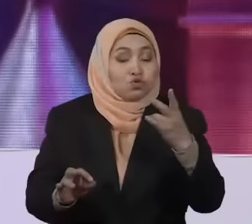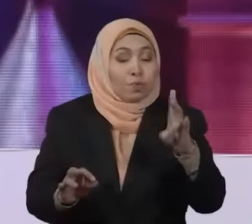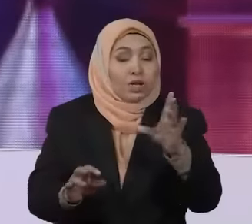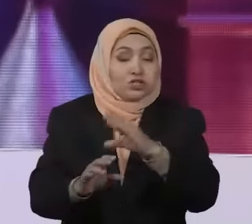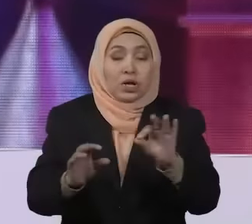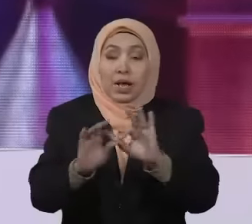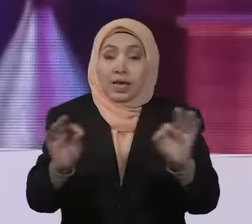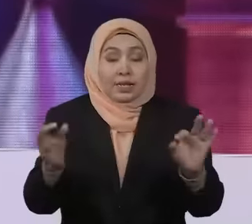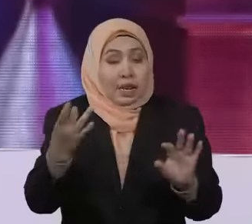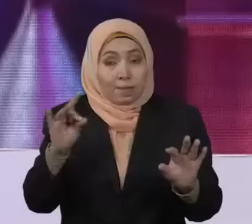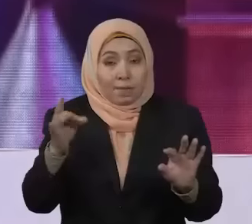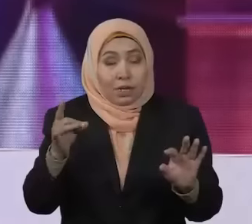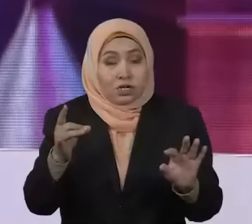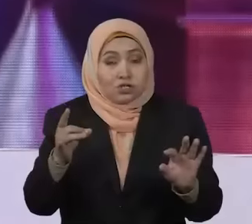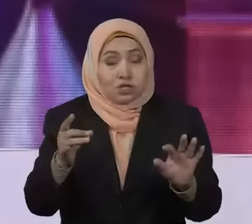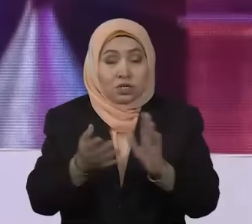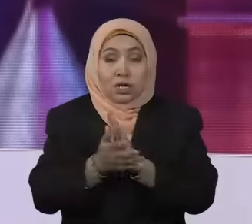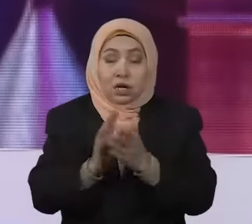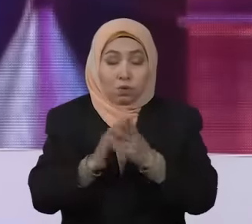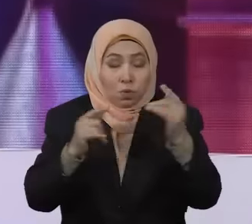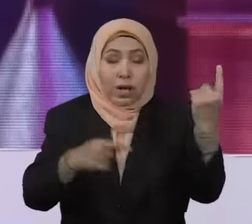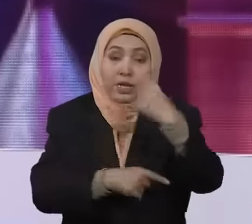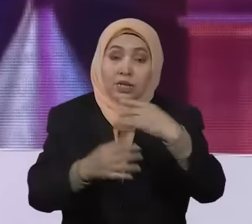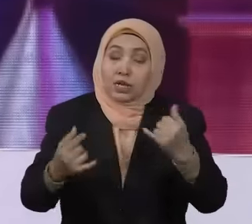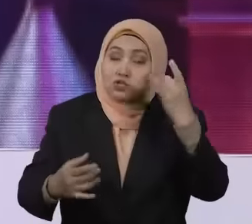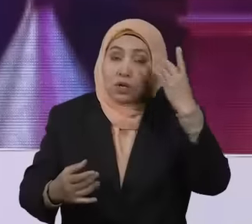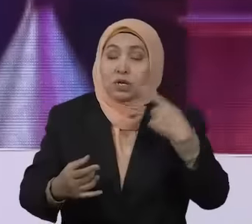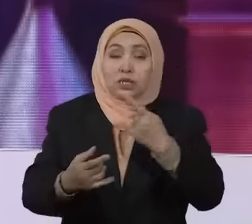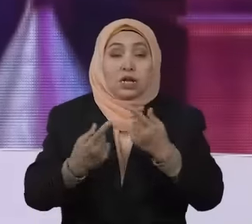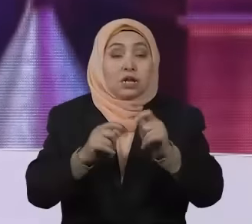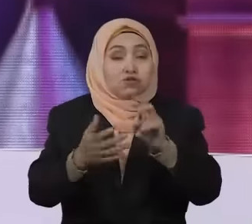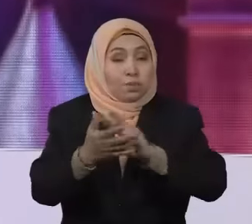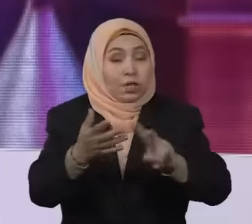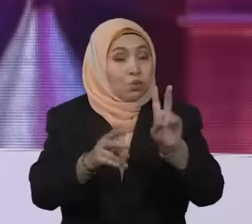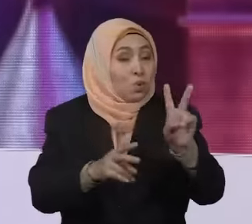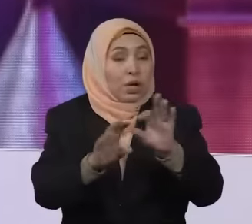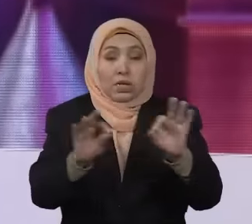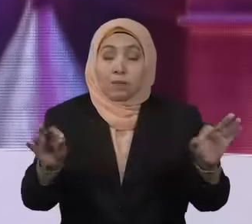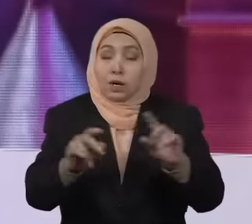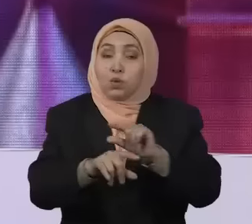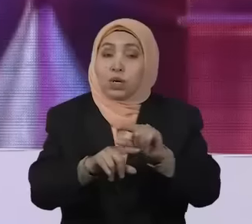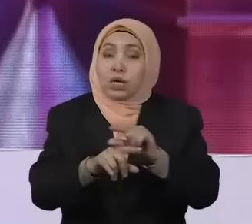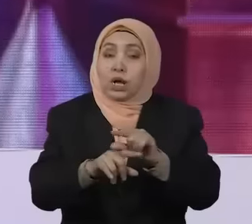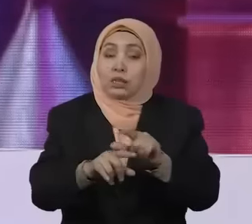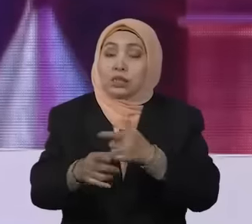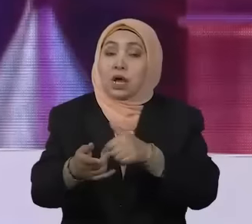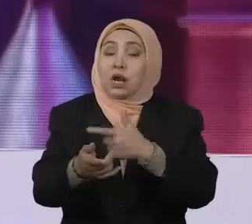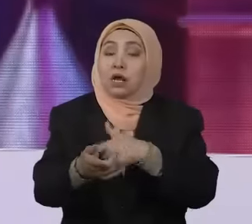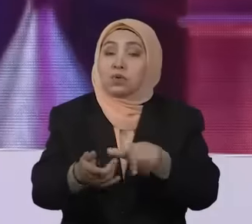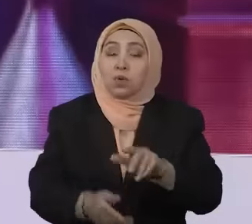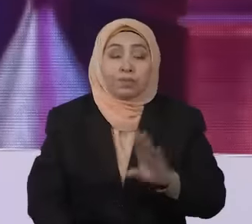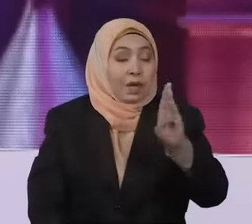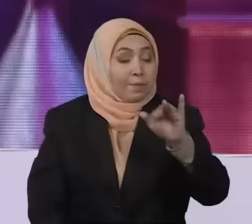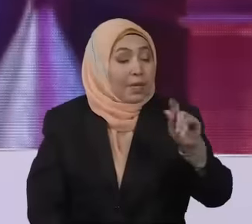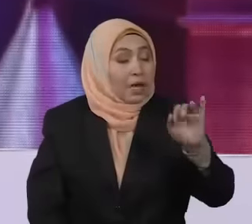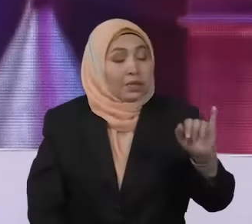dan ayat yang ke-18. Jadi untuk permulaan ini, insyaAllah kita nak cuba membaca dua ayat menggunakan Taranum